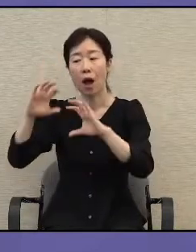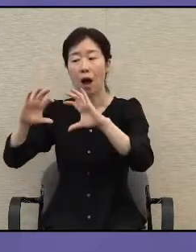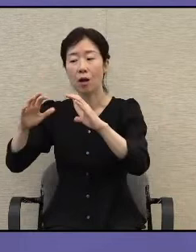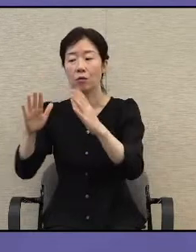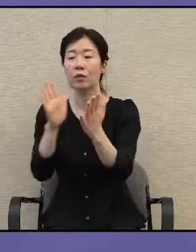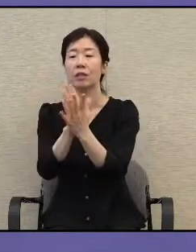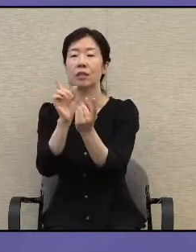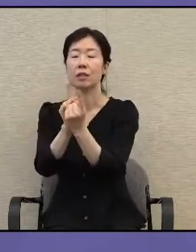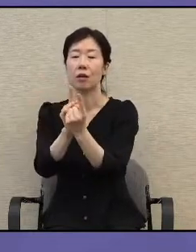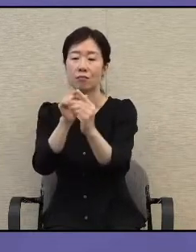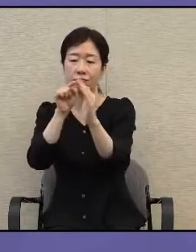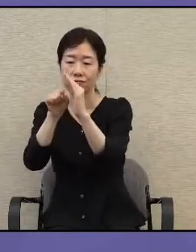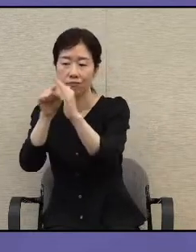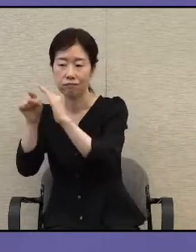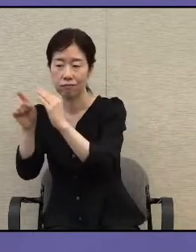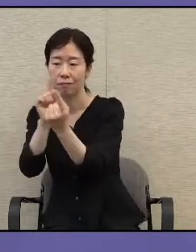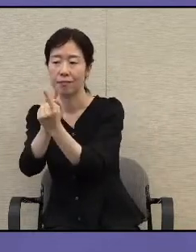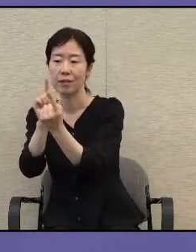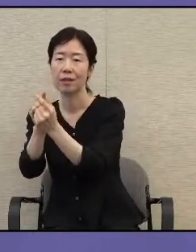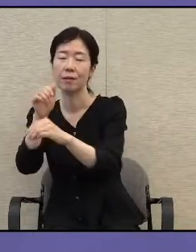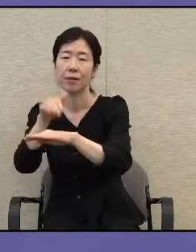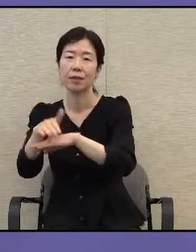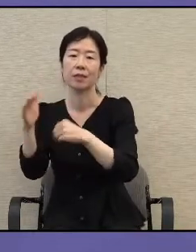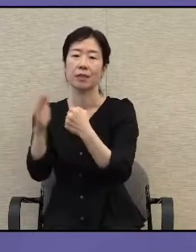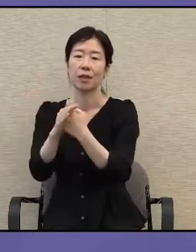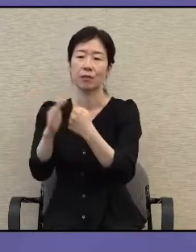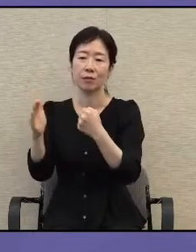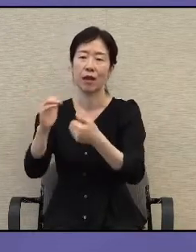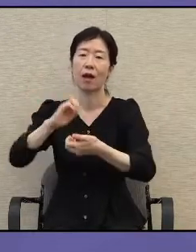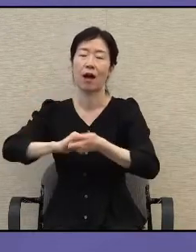이 추이는 잘 파악을 하고 있는 것으로 보여집니다.